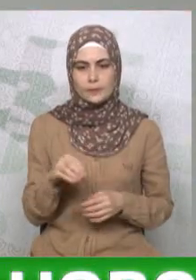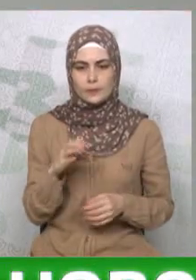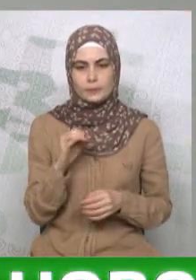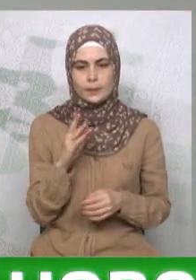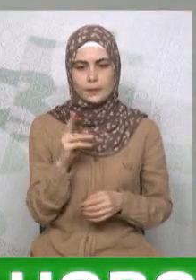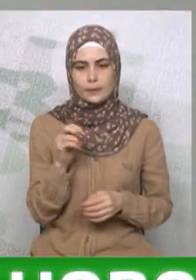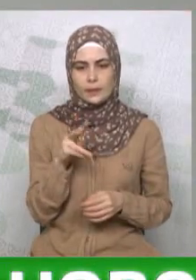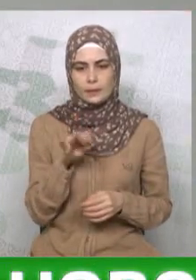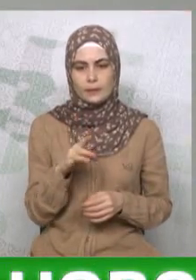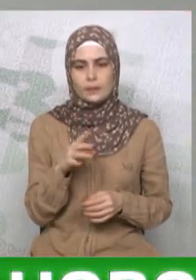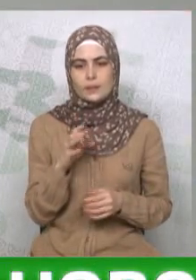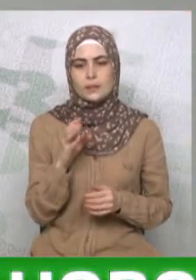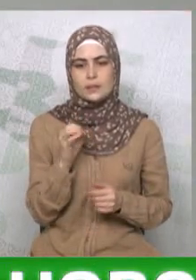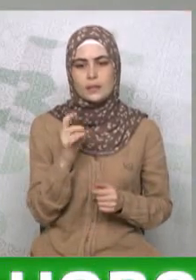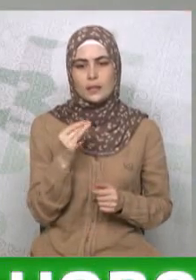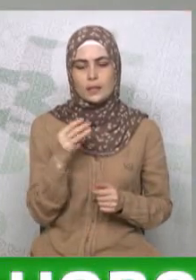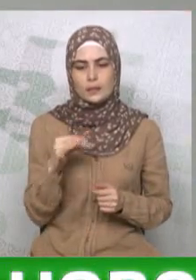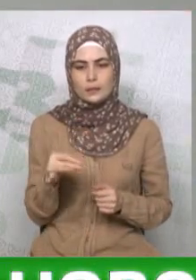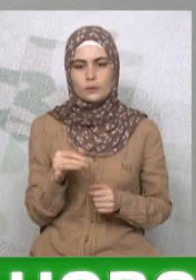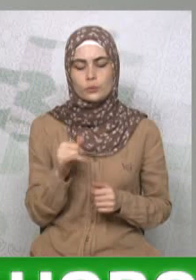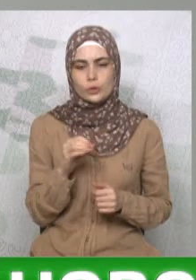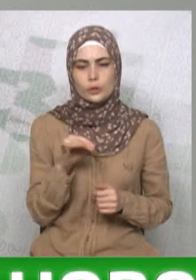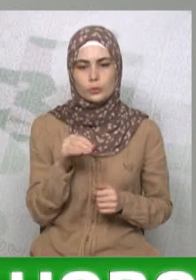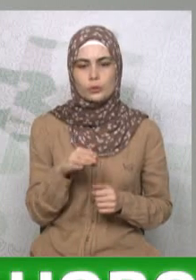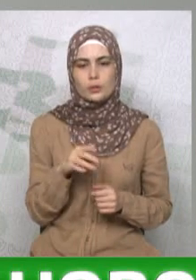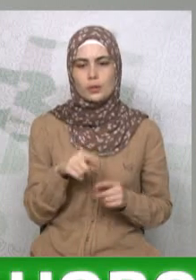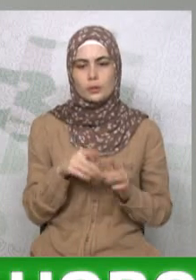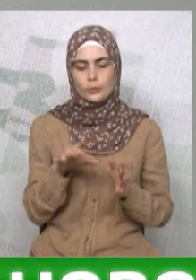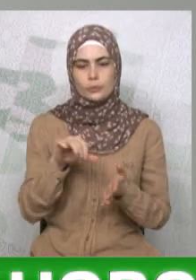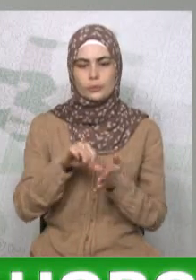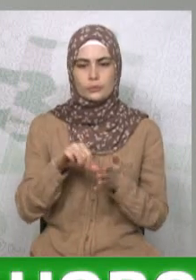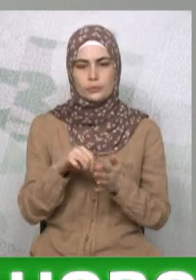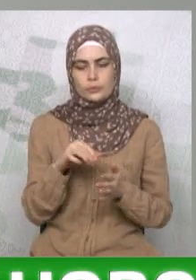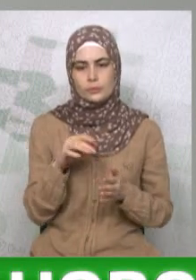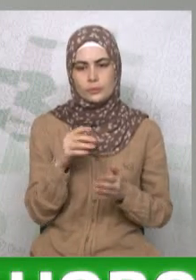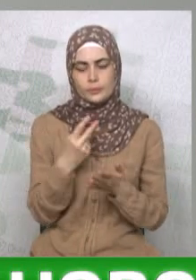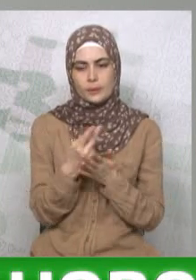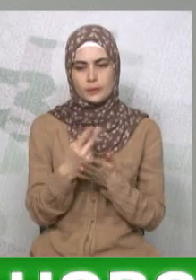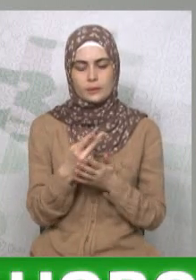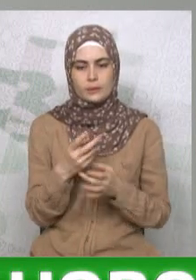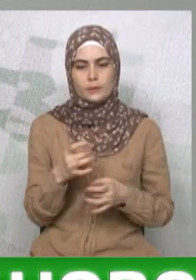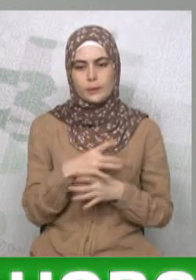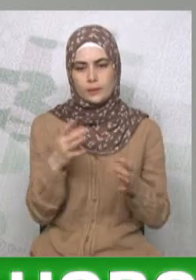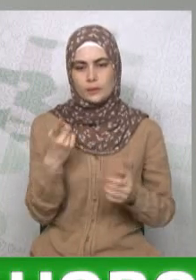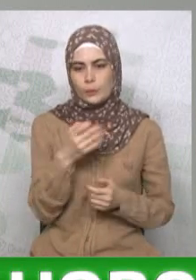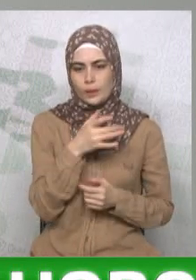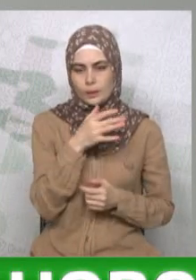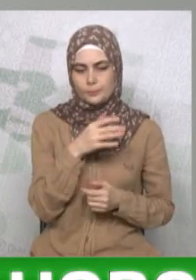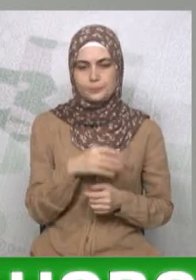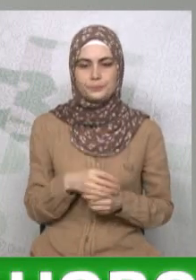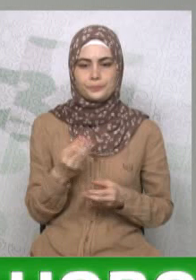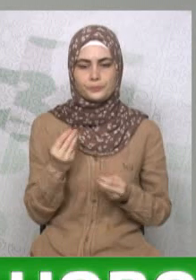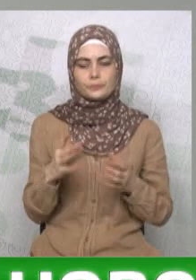постановки, сценарии, они уже идут с учетом того, что это будет именно к столетию. Кроме этого, готовятся